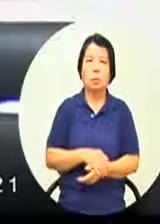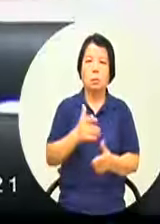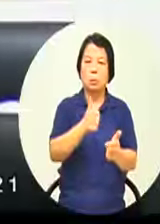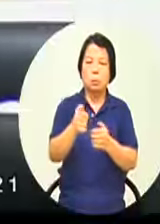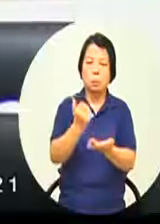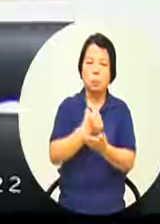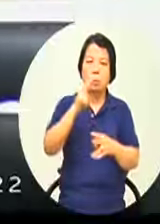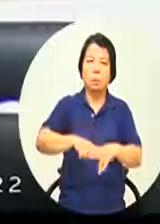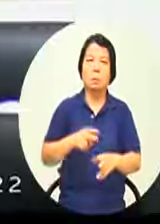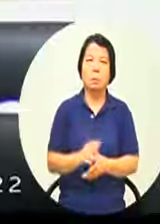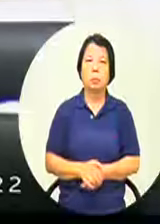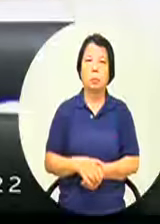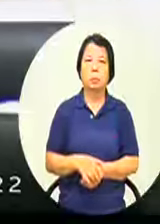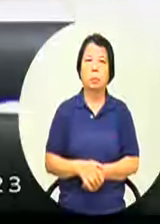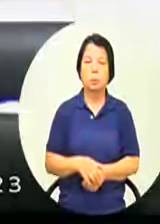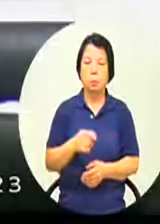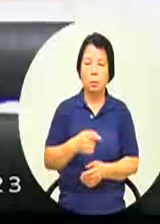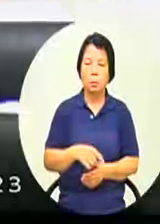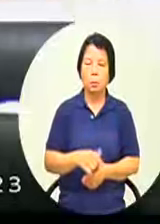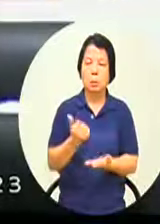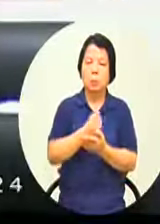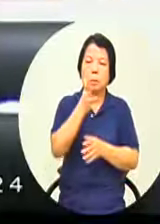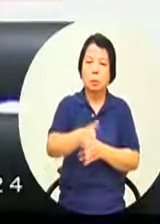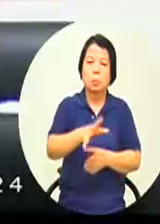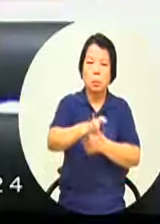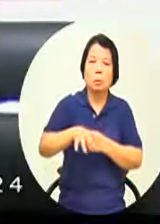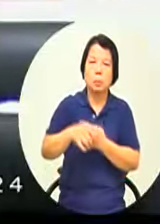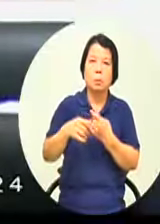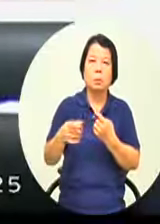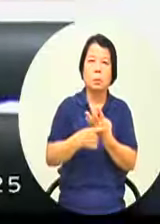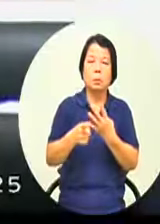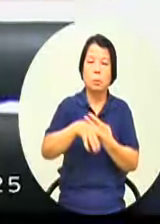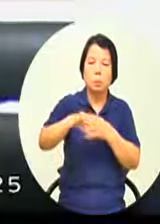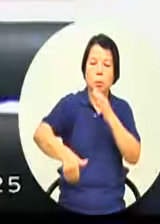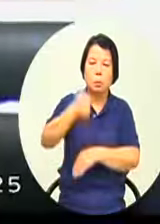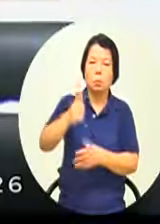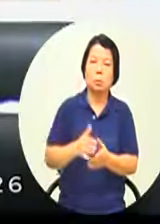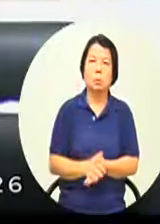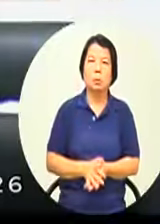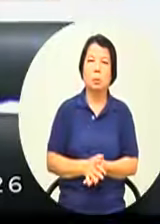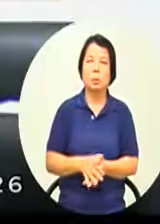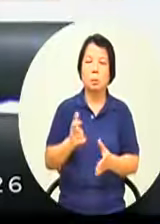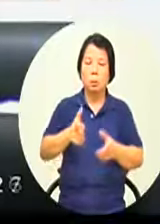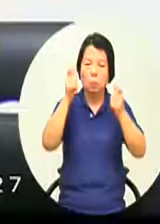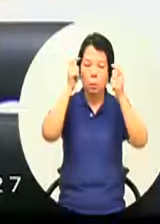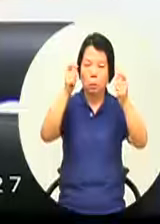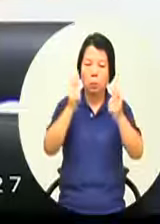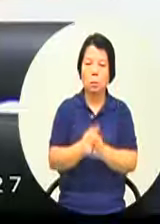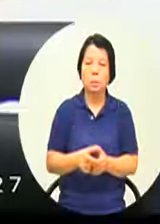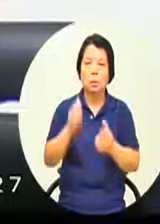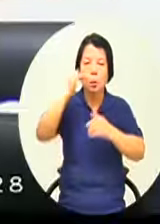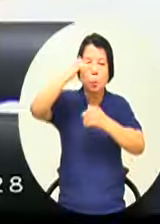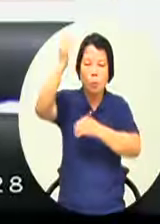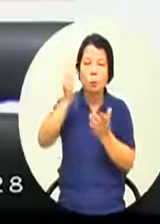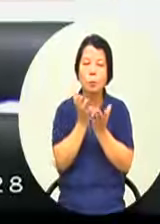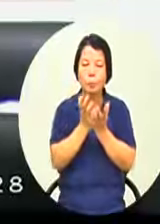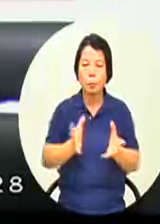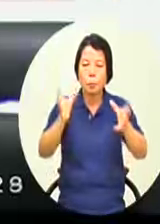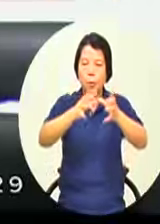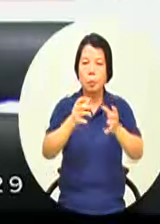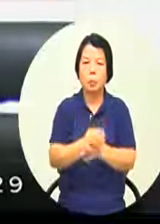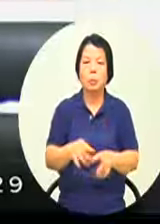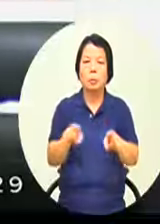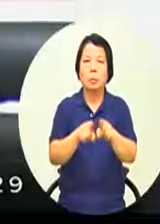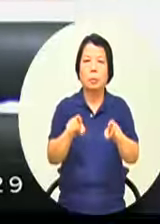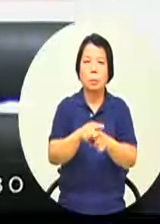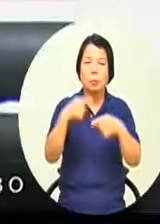请坐。最后本席这边要请教一下我们的农业局长，局长请教你，我们的高丽菜平常一斤大概多